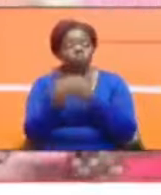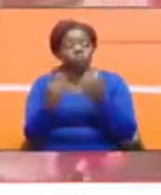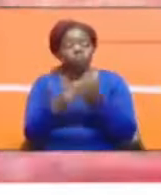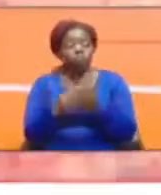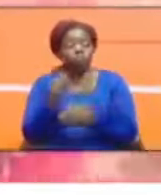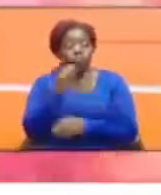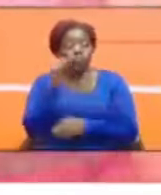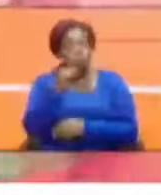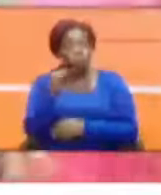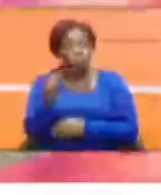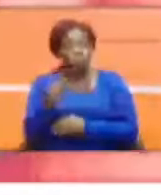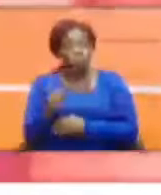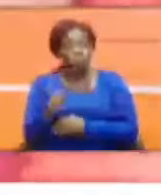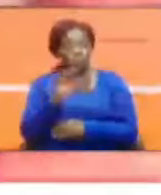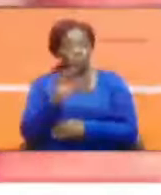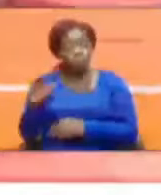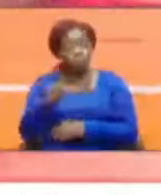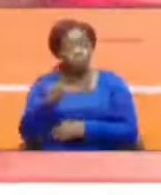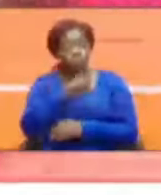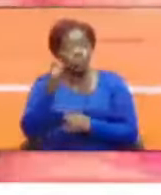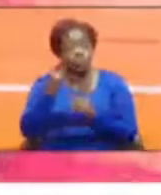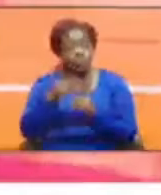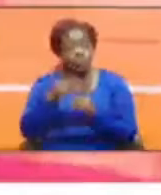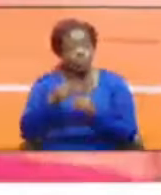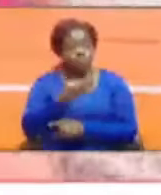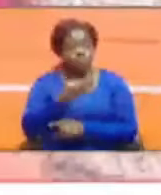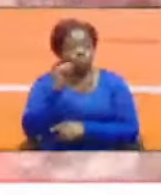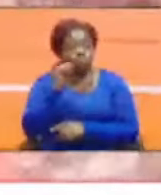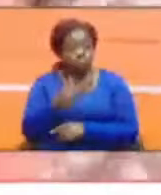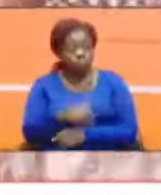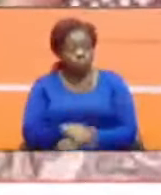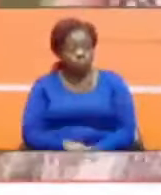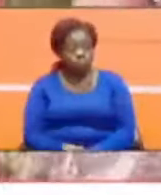Jjajja aziddwa e Luzira okutuusa olunaku olw'enkya.